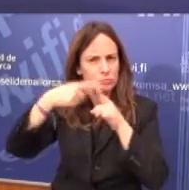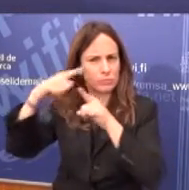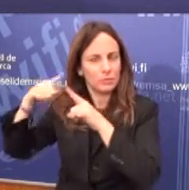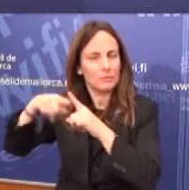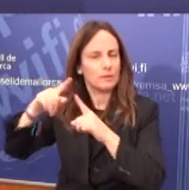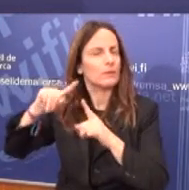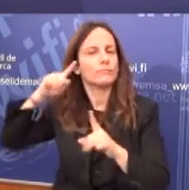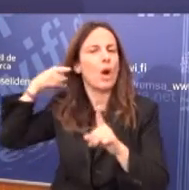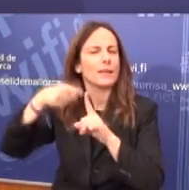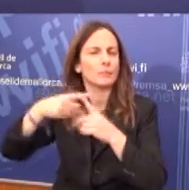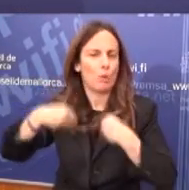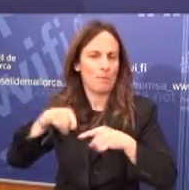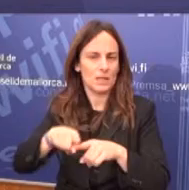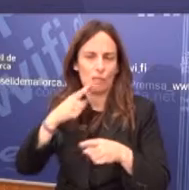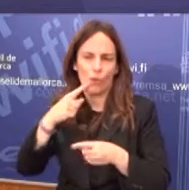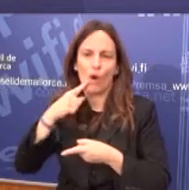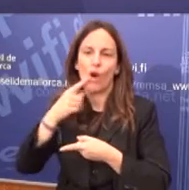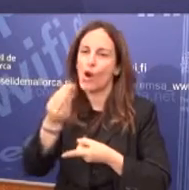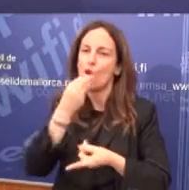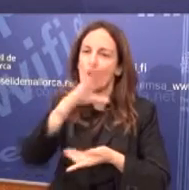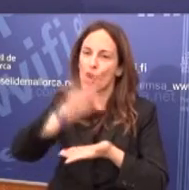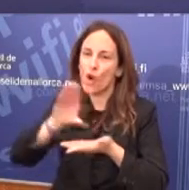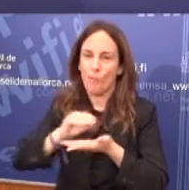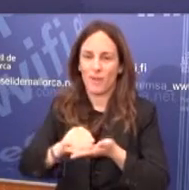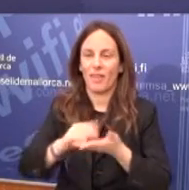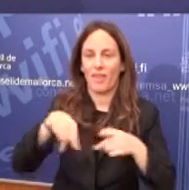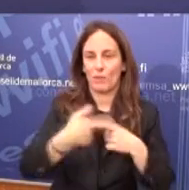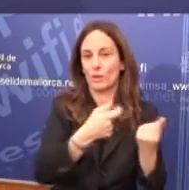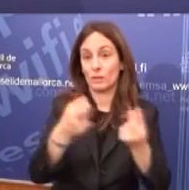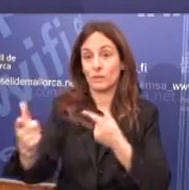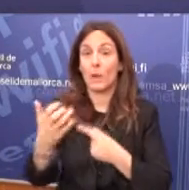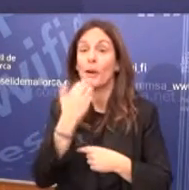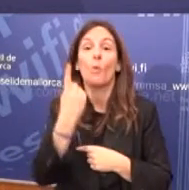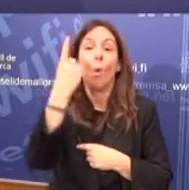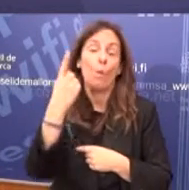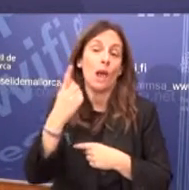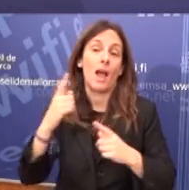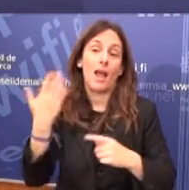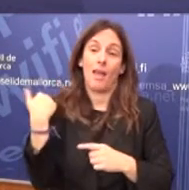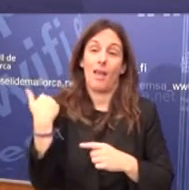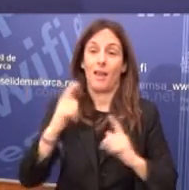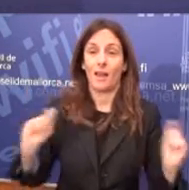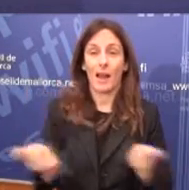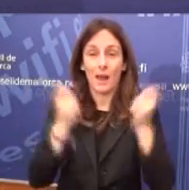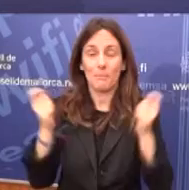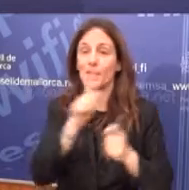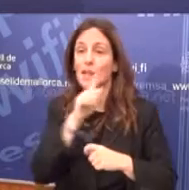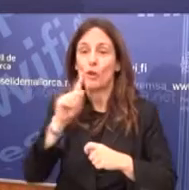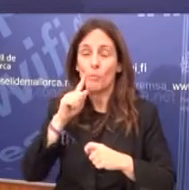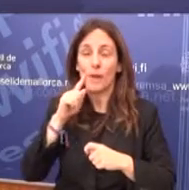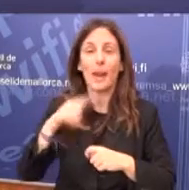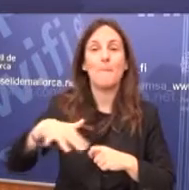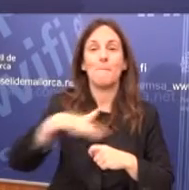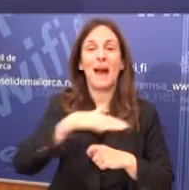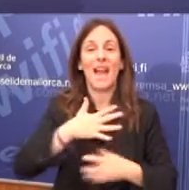en la recollida d'aliments. I un altre programa en què hem col·laborat és la campanya de Nadal Balear Solidari,